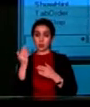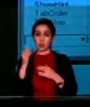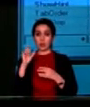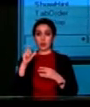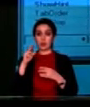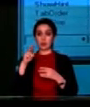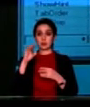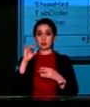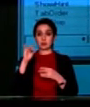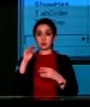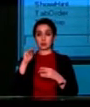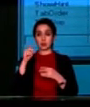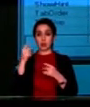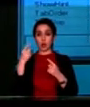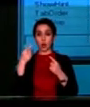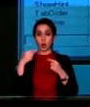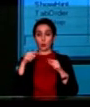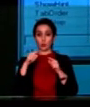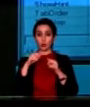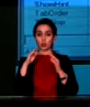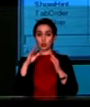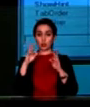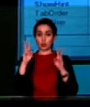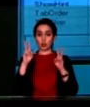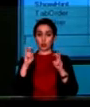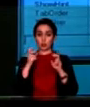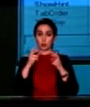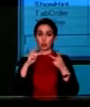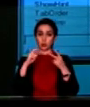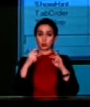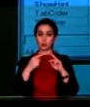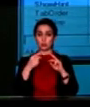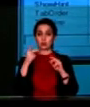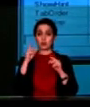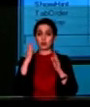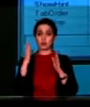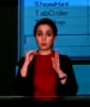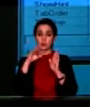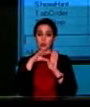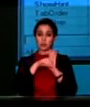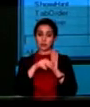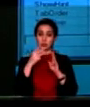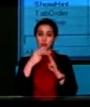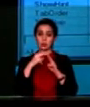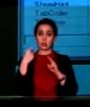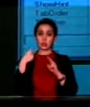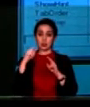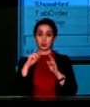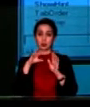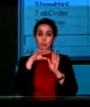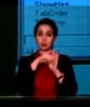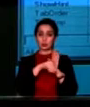edit obyektimizga, demak, nomini o'zgartirdik. Ya'ni kiritilgan qiymatimizni kiritib